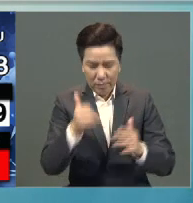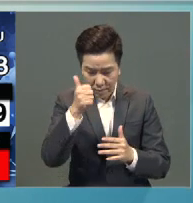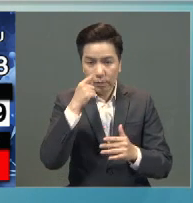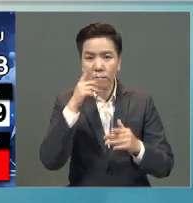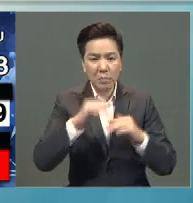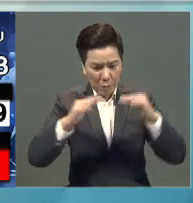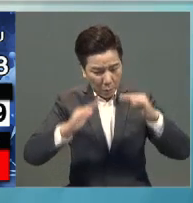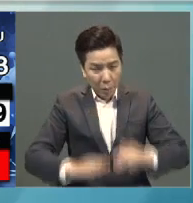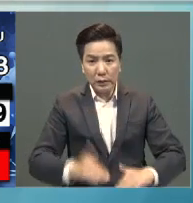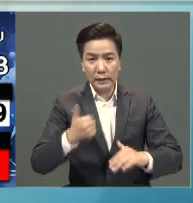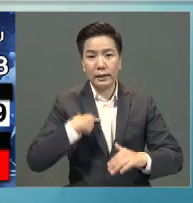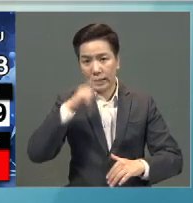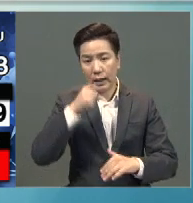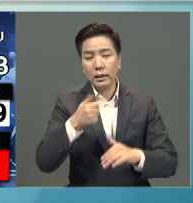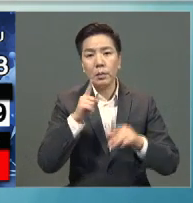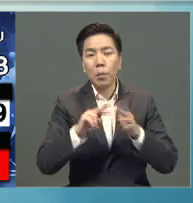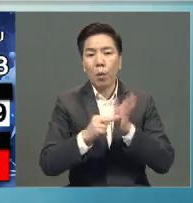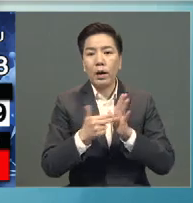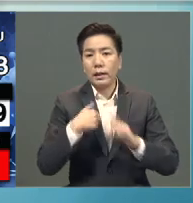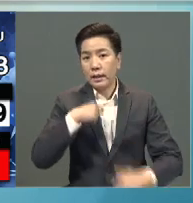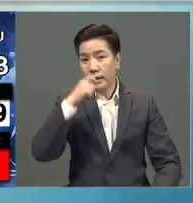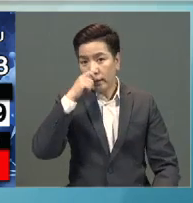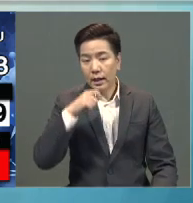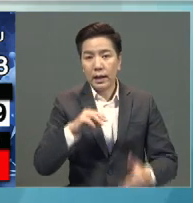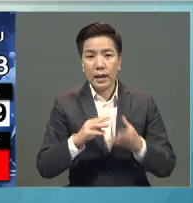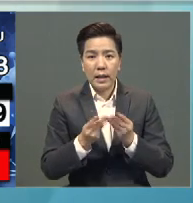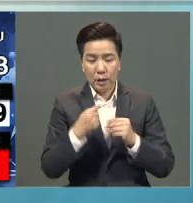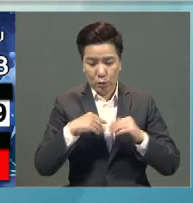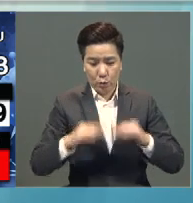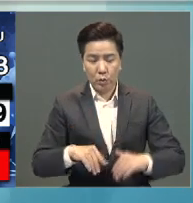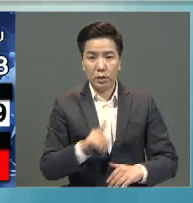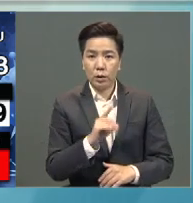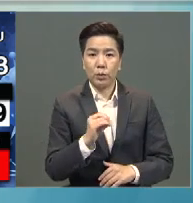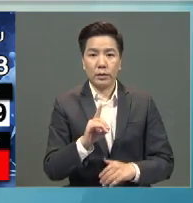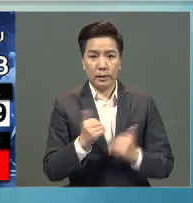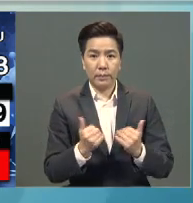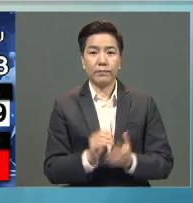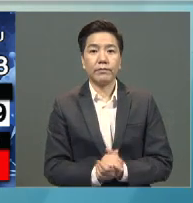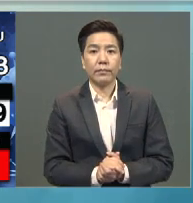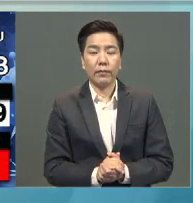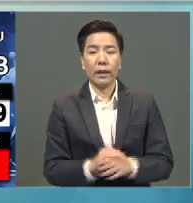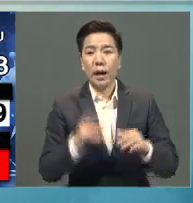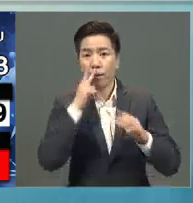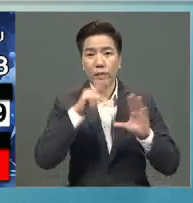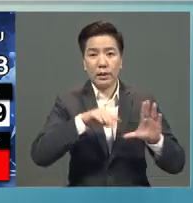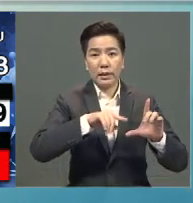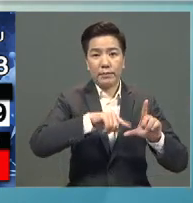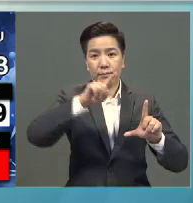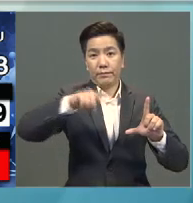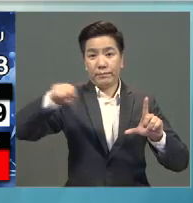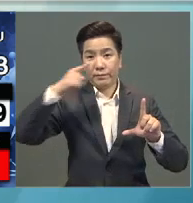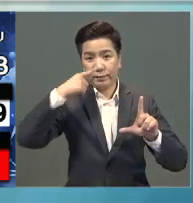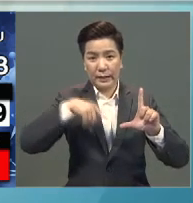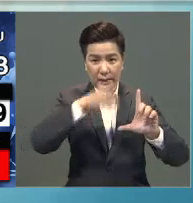เนี่ยครับเอ่อตัวเลขเยอะนะดีนะครับตัวเล็กเยอะดีอันนี้101ก็ทำให้เราเป็นเลข 3หลักอยู่นะครับไปอยู่ที่กราฟท่านจะเห็นนะครับNew